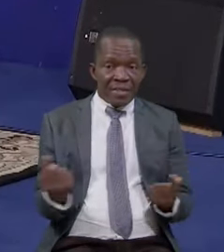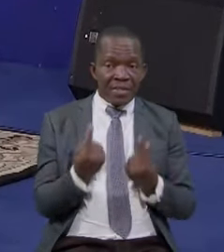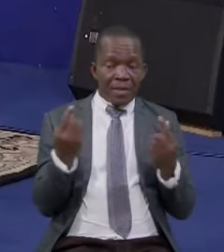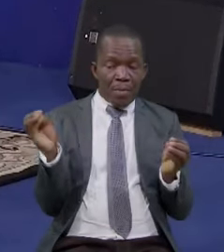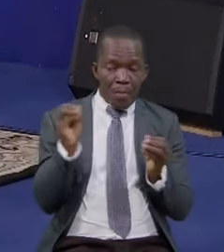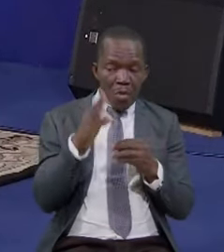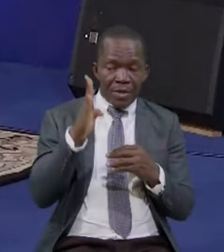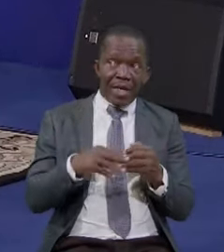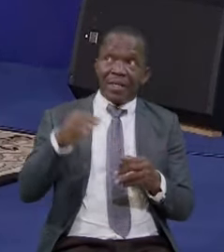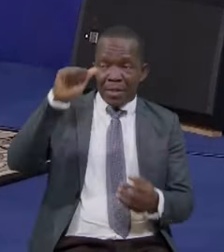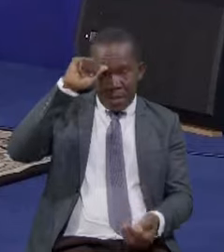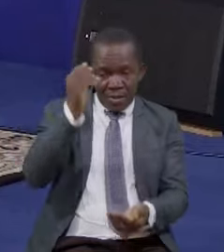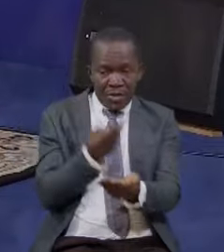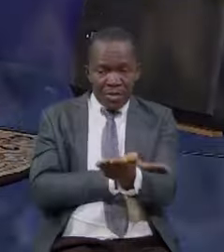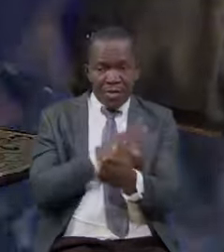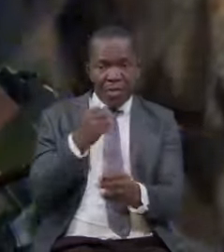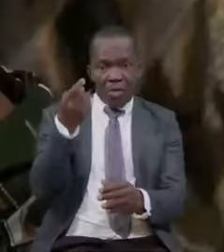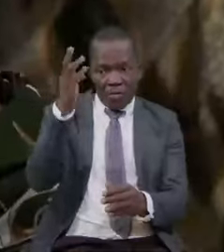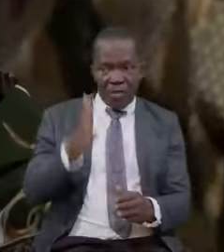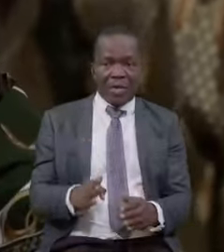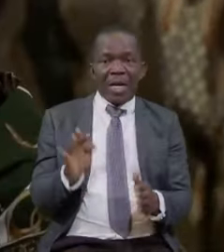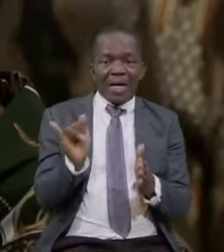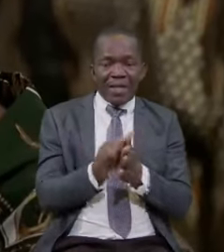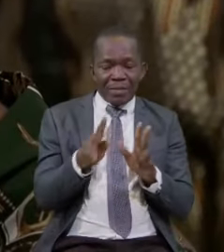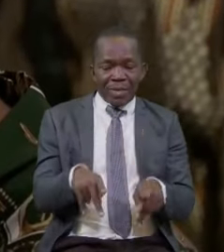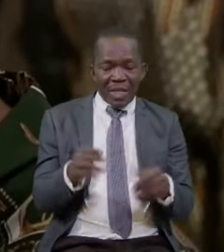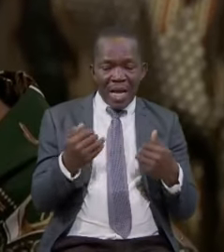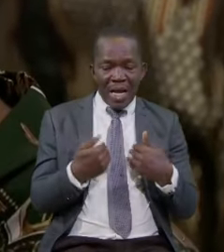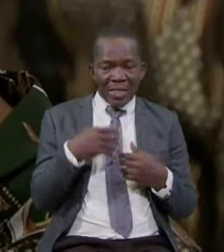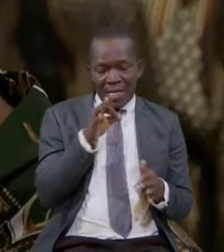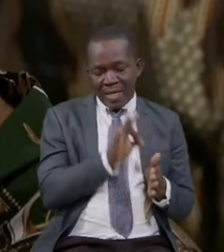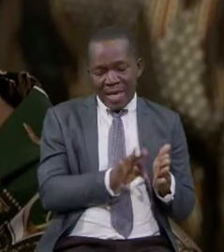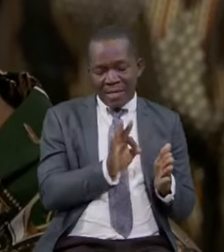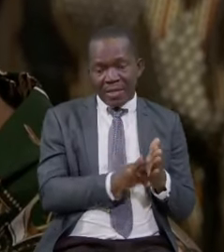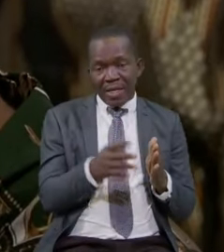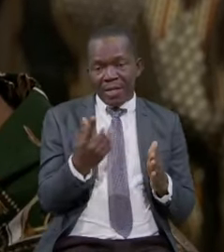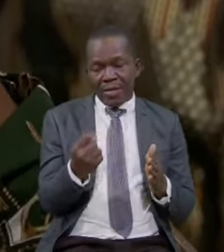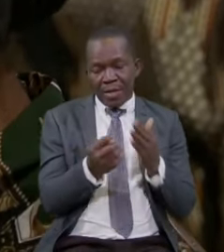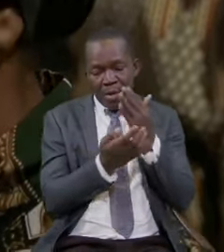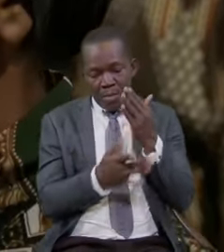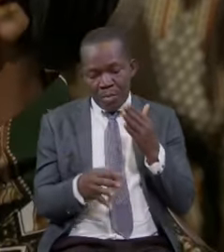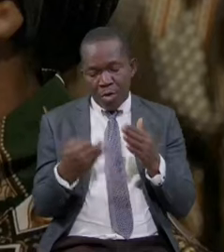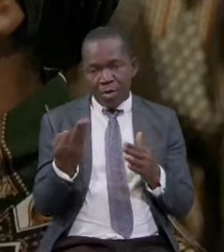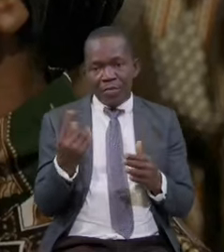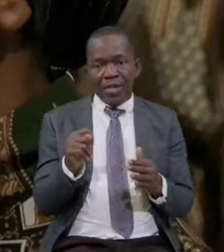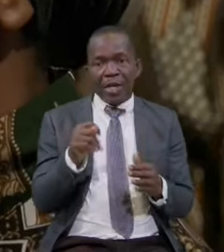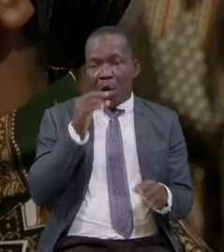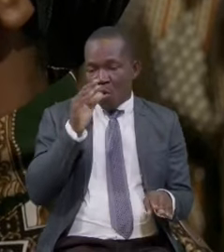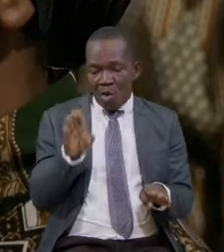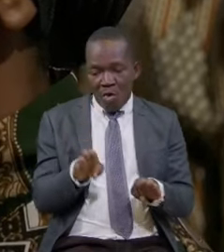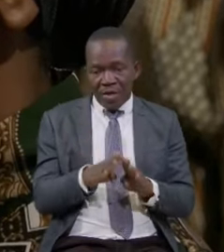debout devant toi et qui aura tenu pour profane le sang de l'Alliance par lequel il a été